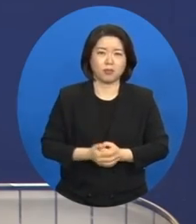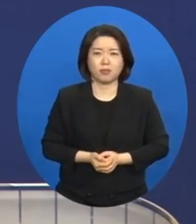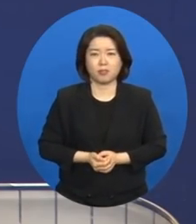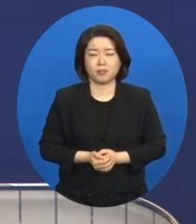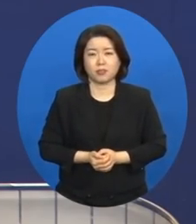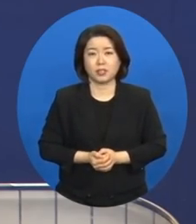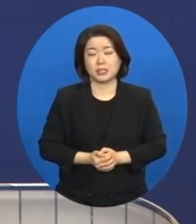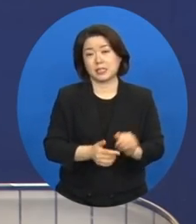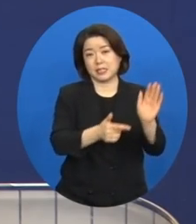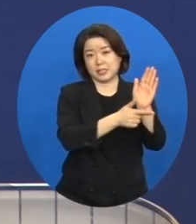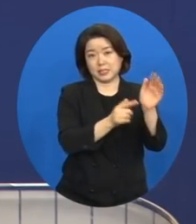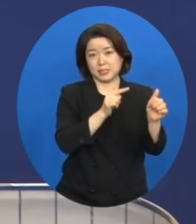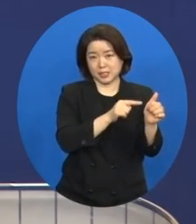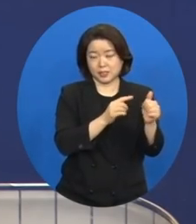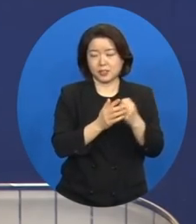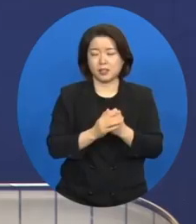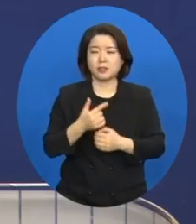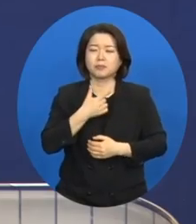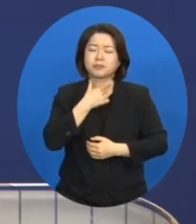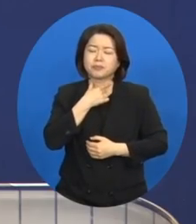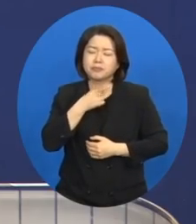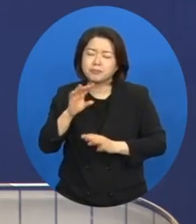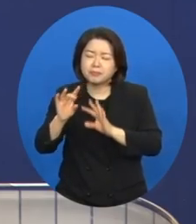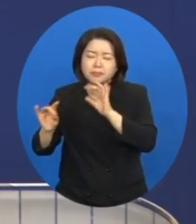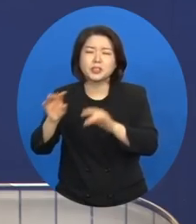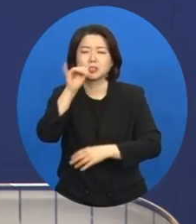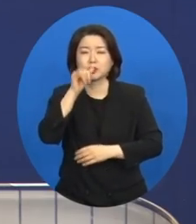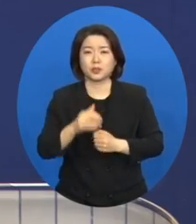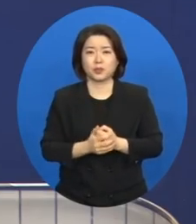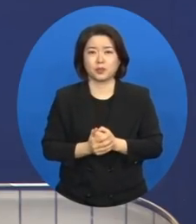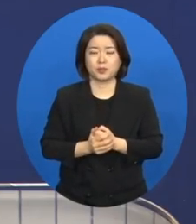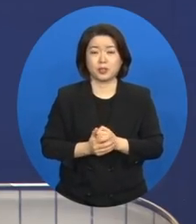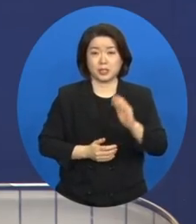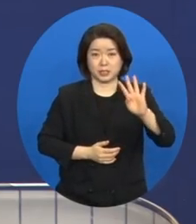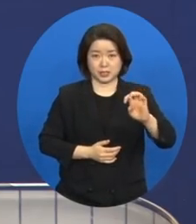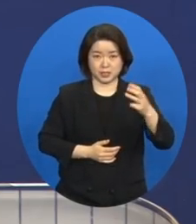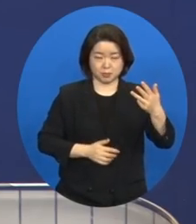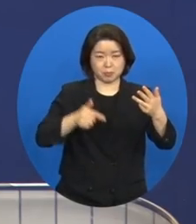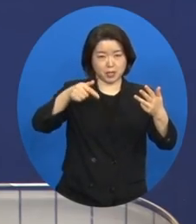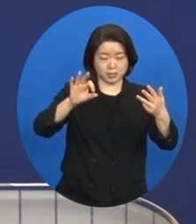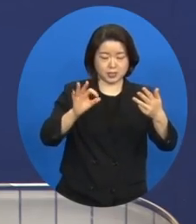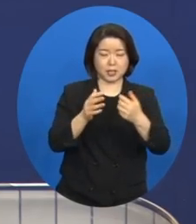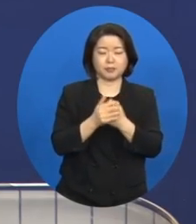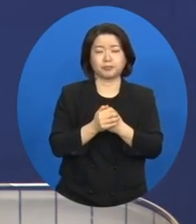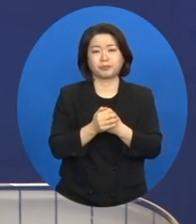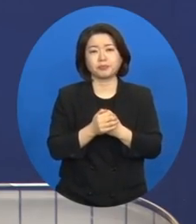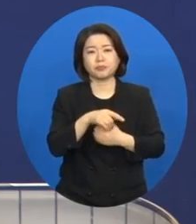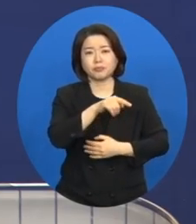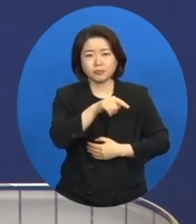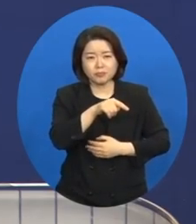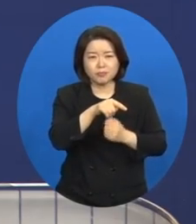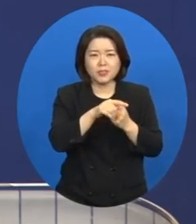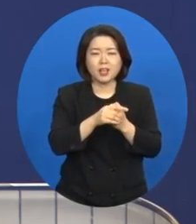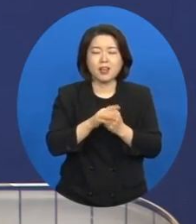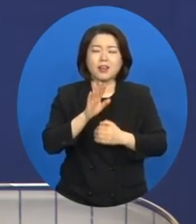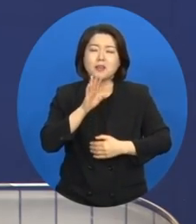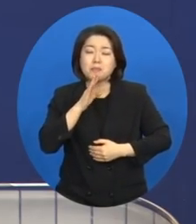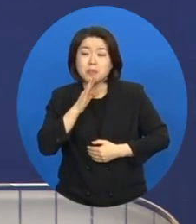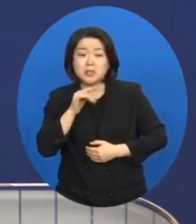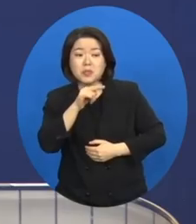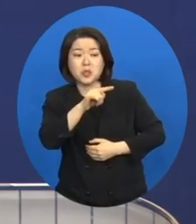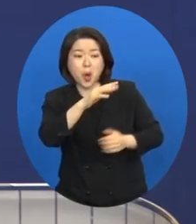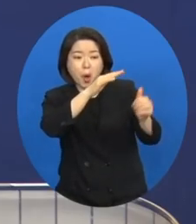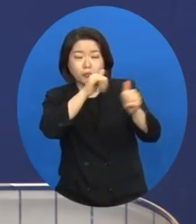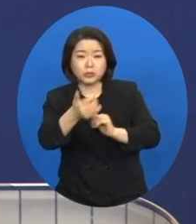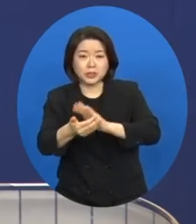이 나다네엘은 갈망함이 있었어요. 자, 48절에 예수님께서 나다네엘을 보시면서 이렇게 말씀을 하시는 겁니다. 빌립이 너를 부르기